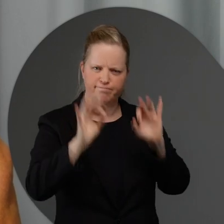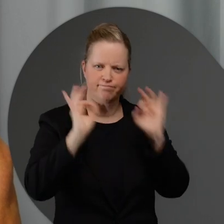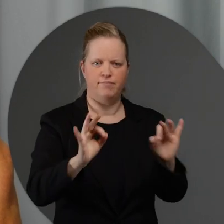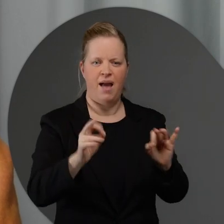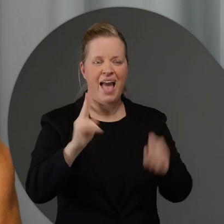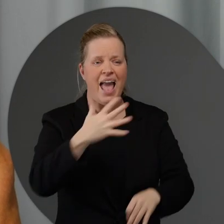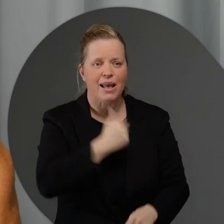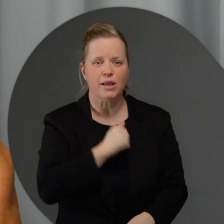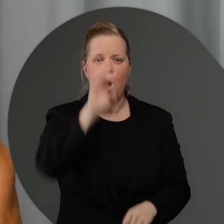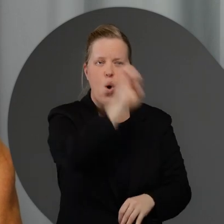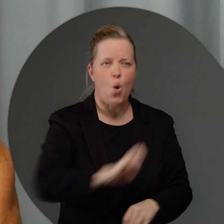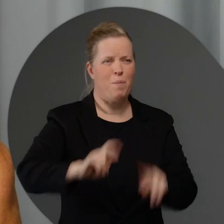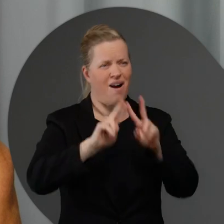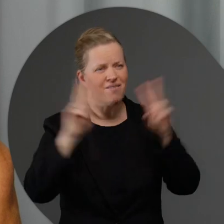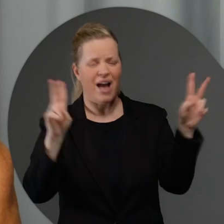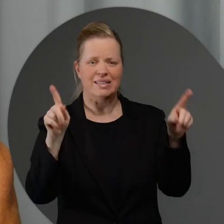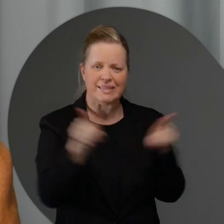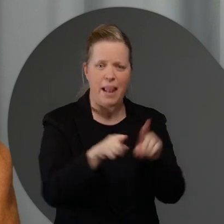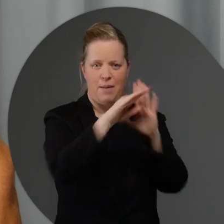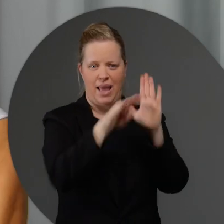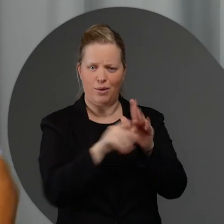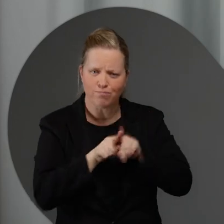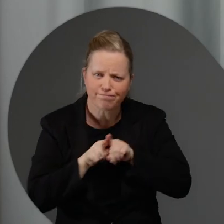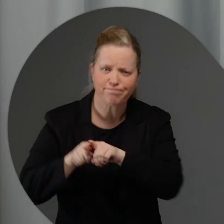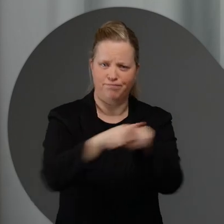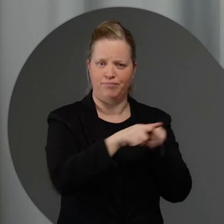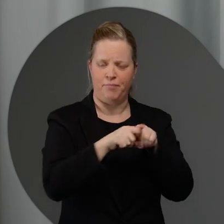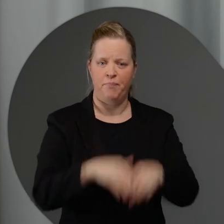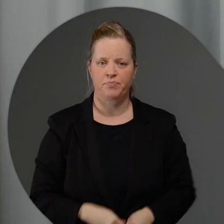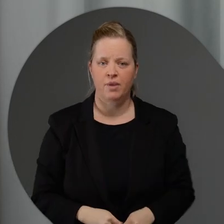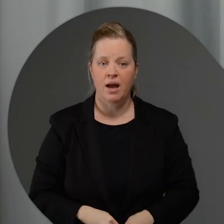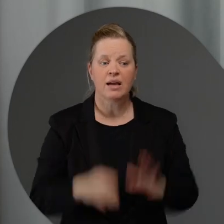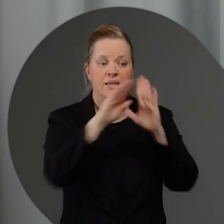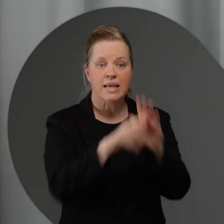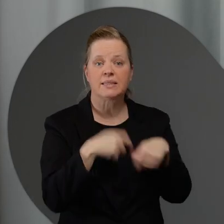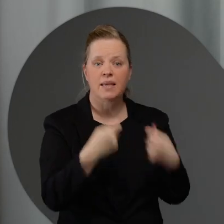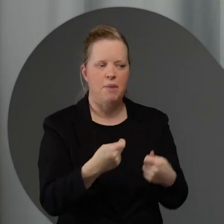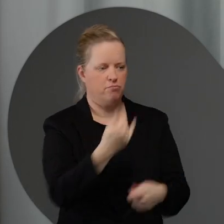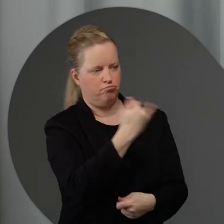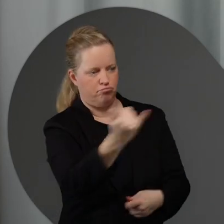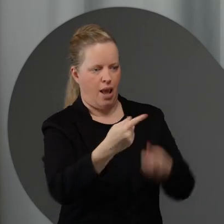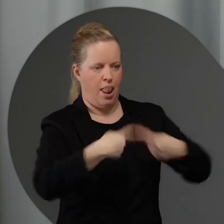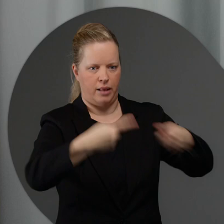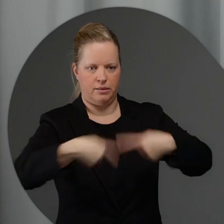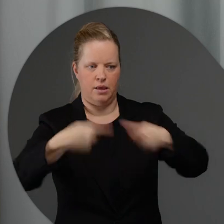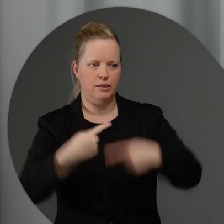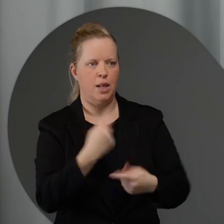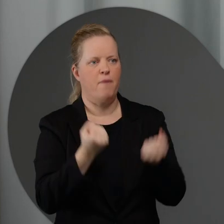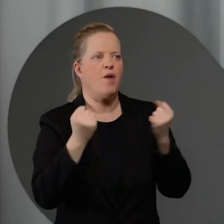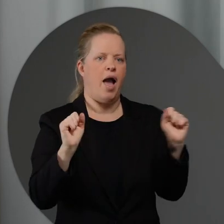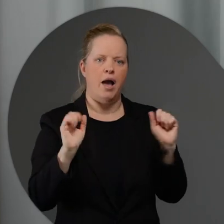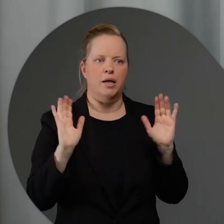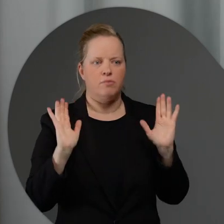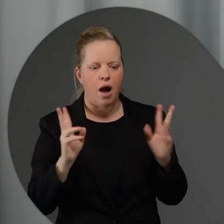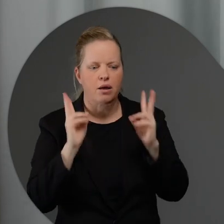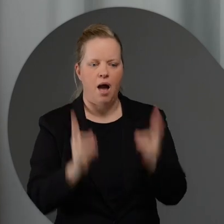weil wir endlich einmal europaweit gleiche Regelungen haben. Es ist natürlich so, dass der Gesetzgeber in den jeweiligen Ländern schon eine Freiheit